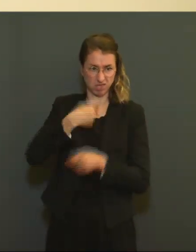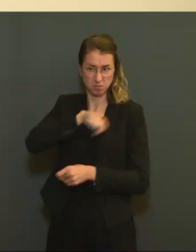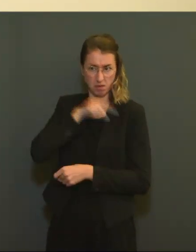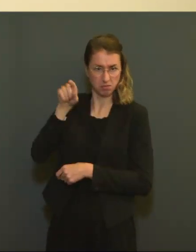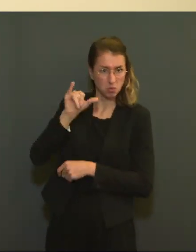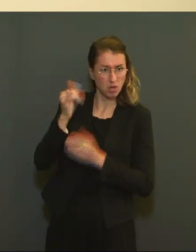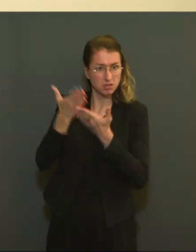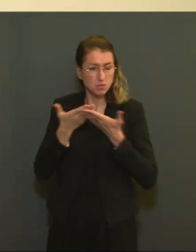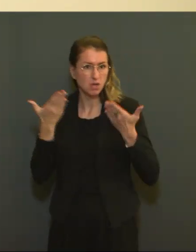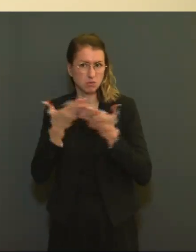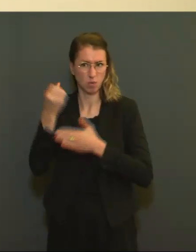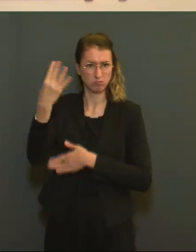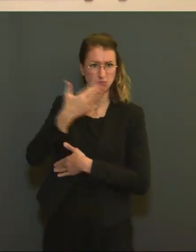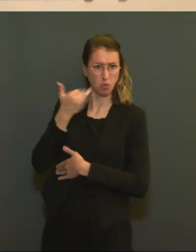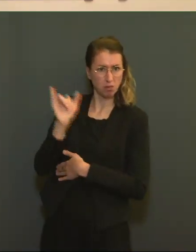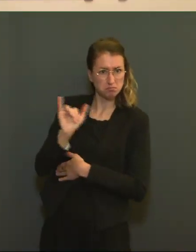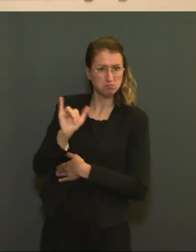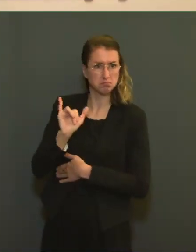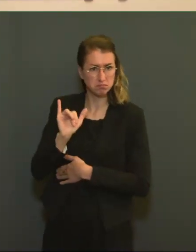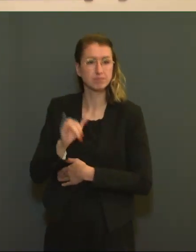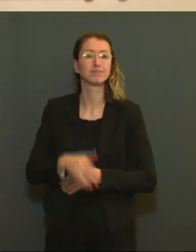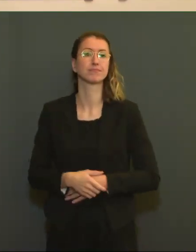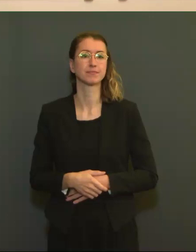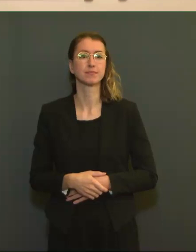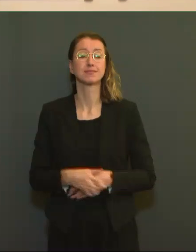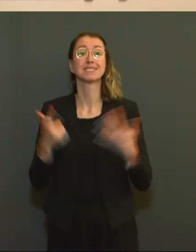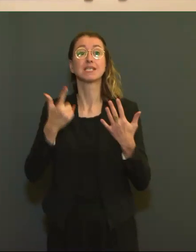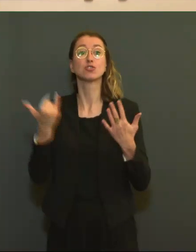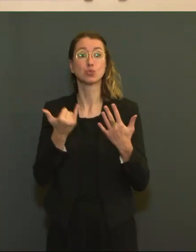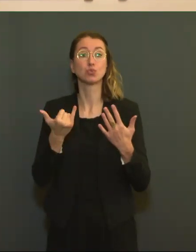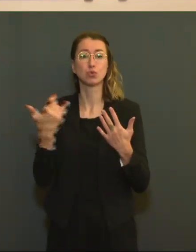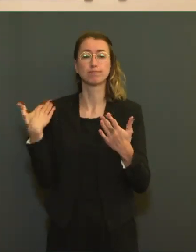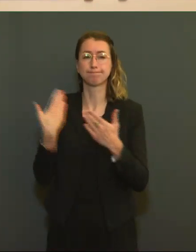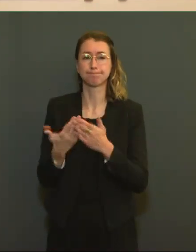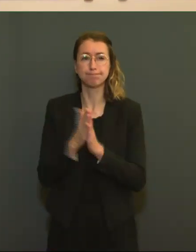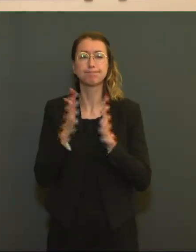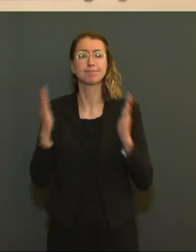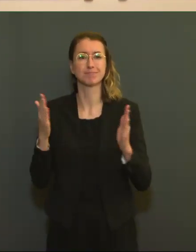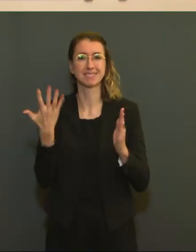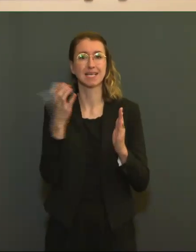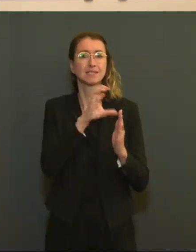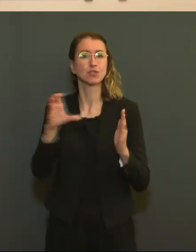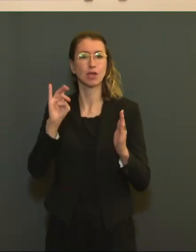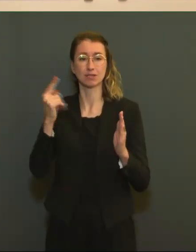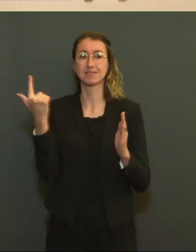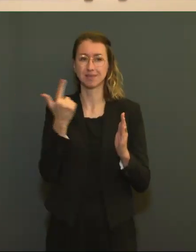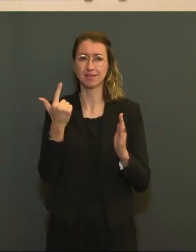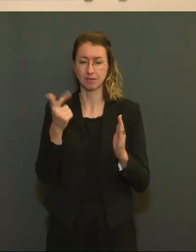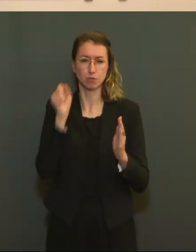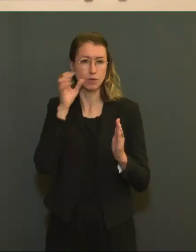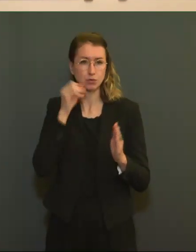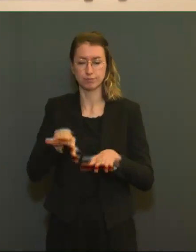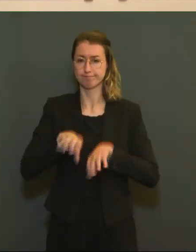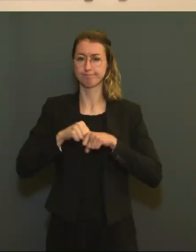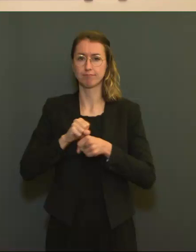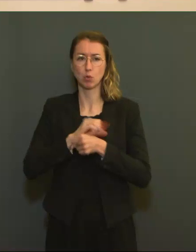Alors, sur les 7 derniers jours, nous avons constaté 547 nouveaux cas par jour en moyenne, ce qui est une augmentation